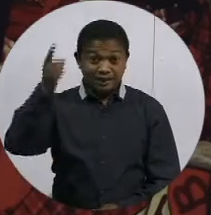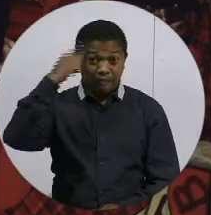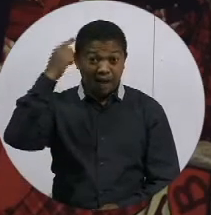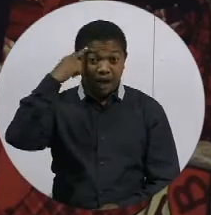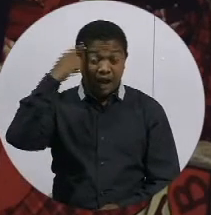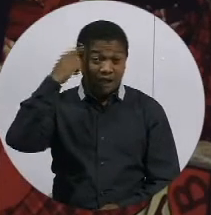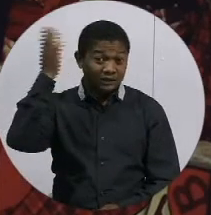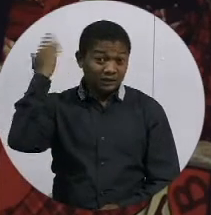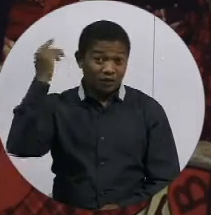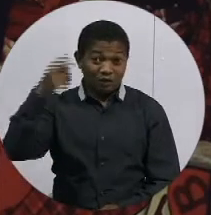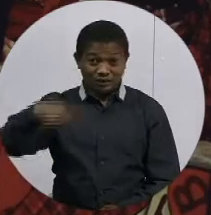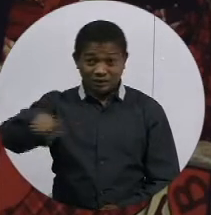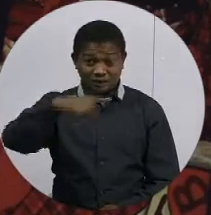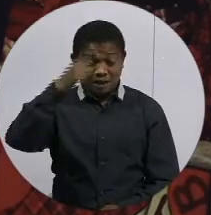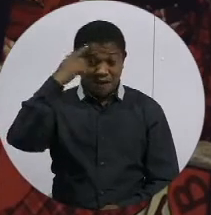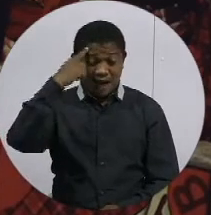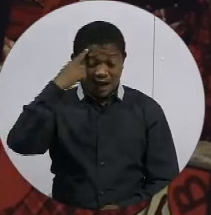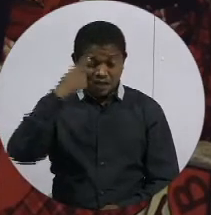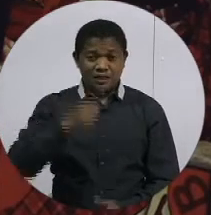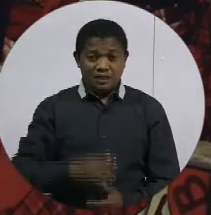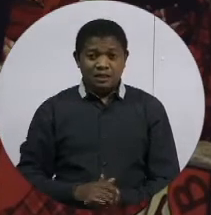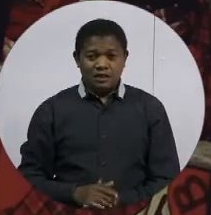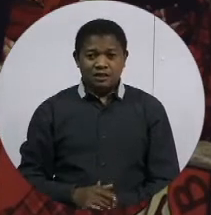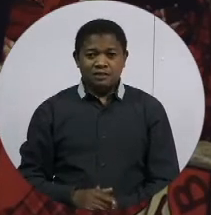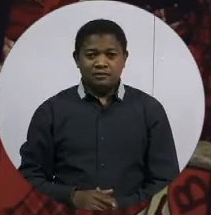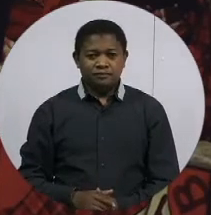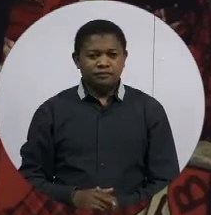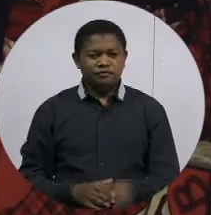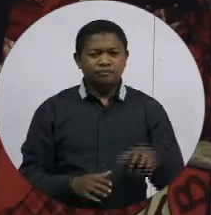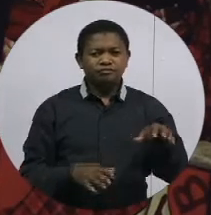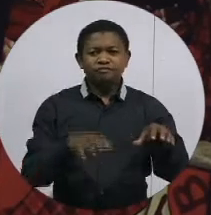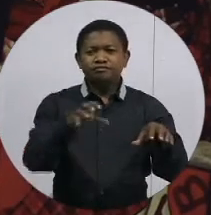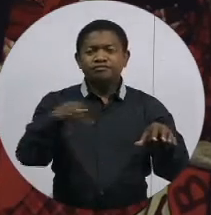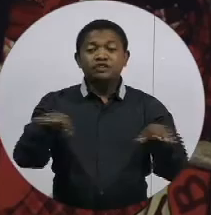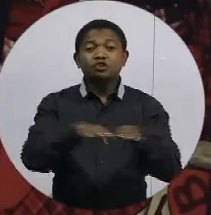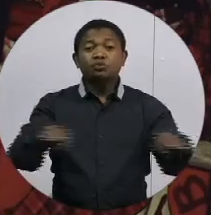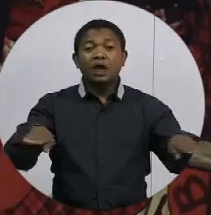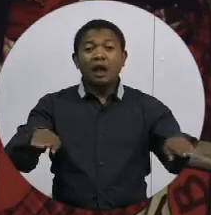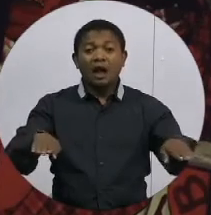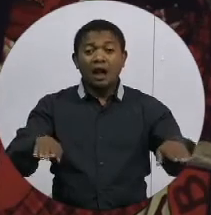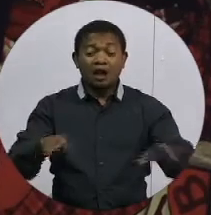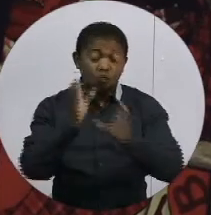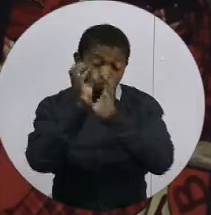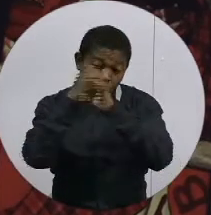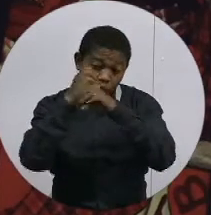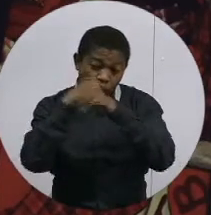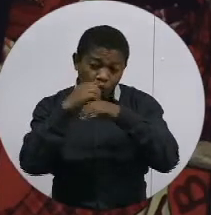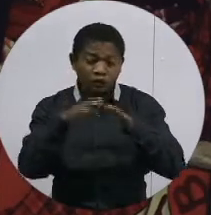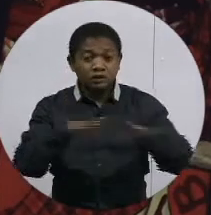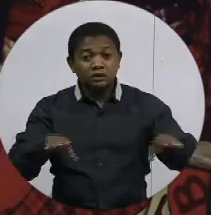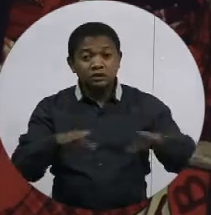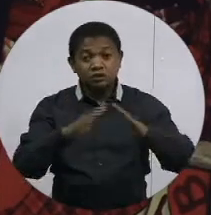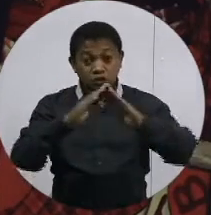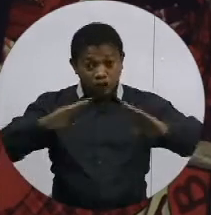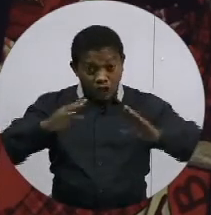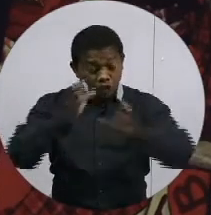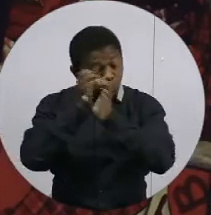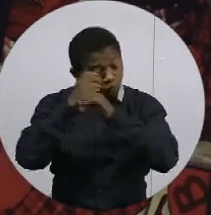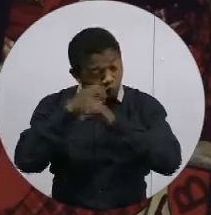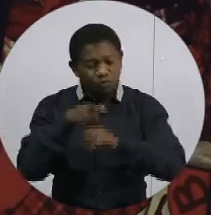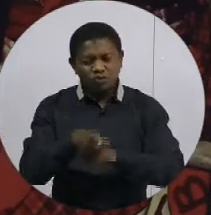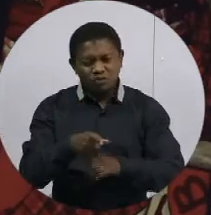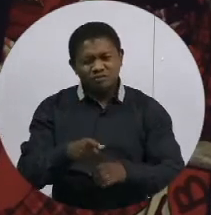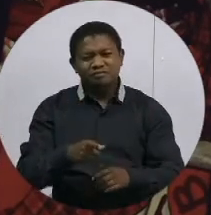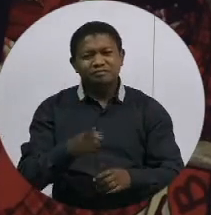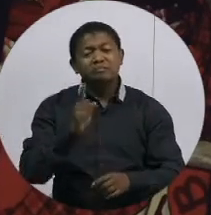sedra fahasairanana ireo laboratoara izay atao hoe manamarina